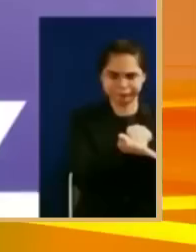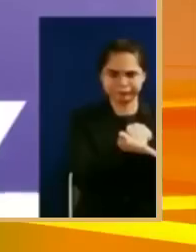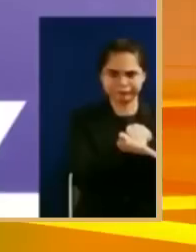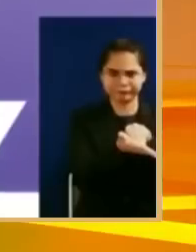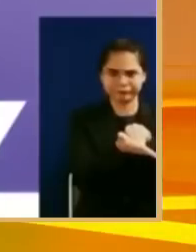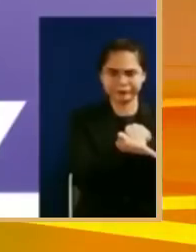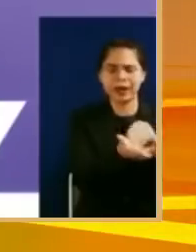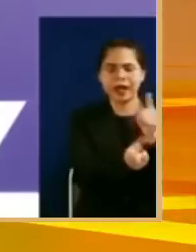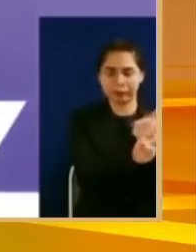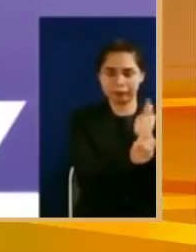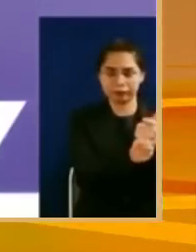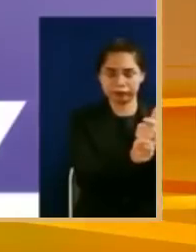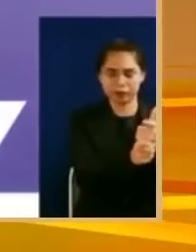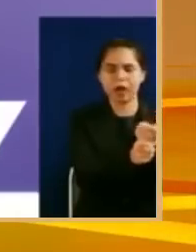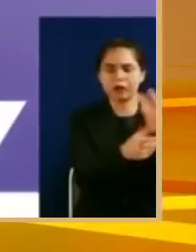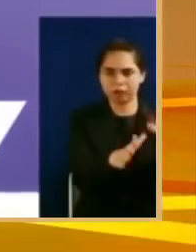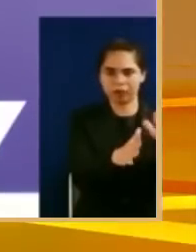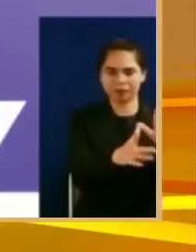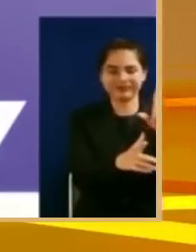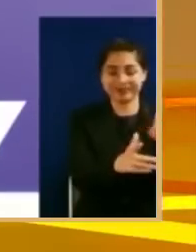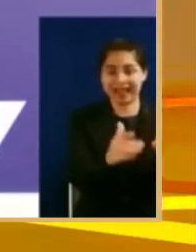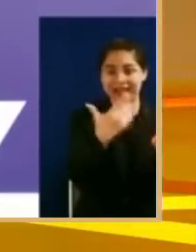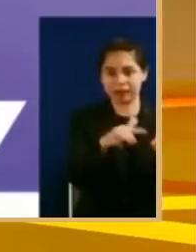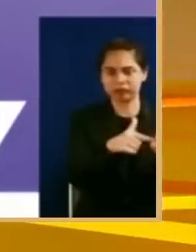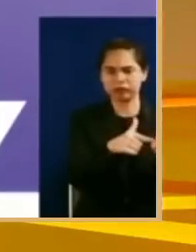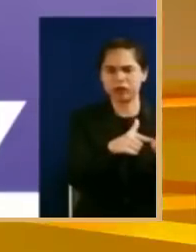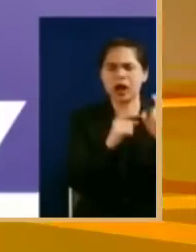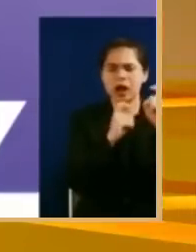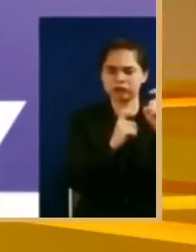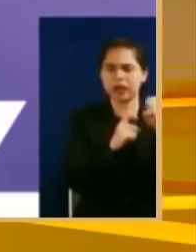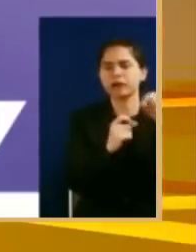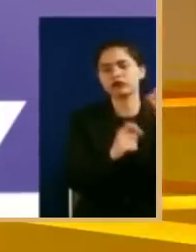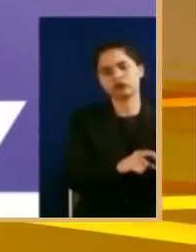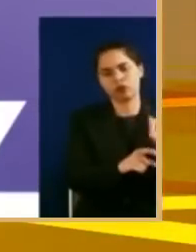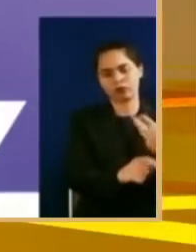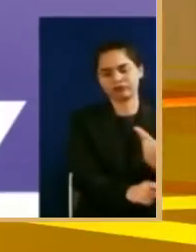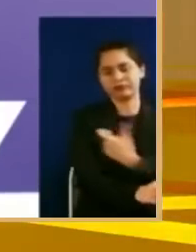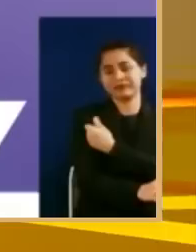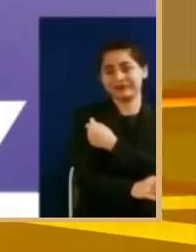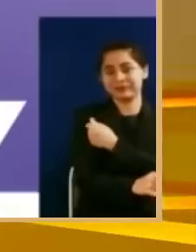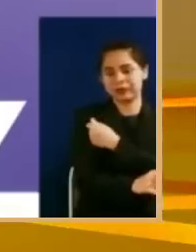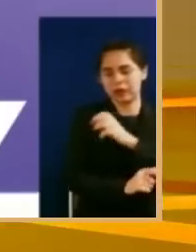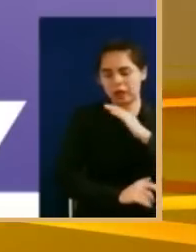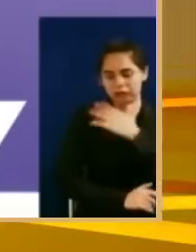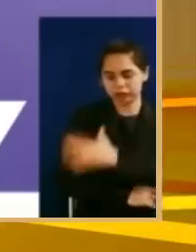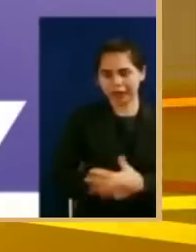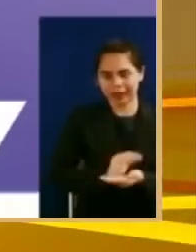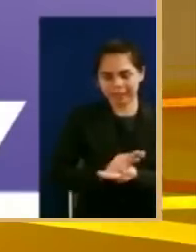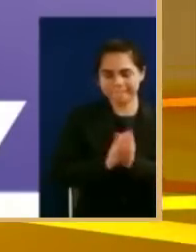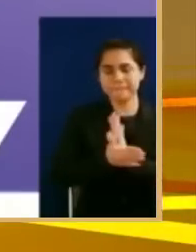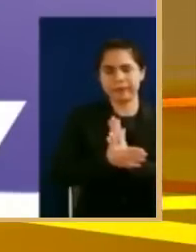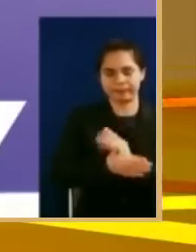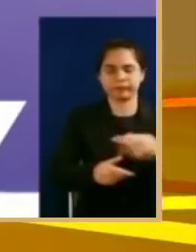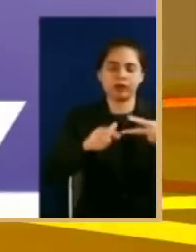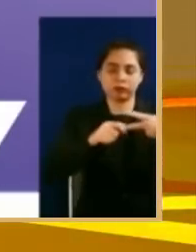สายพันธุ์ที่กลายพันธุ์ควรจะฉีดอย่างน้อย 3เข็มจากนั้นประสิทธิภาพในการป้องกันมันลดลงคือติดได้แต่